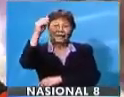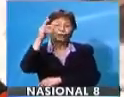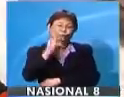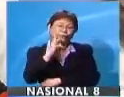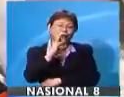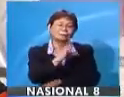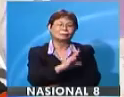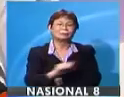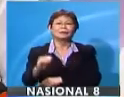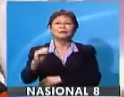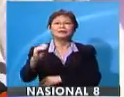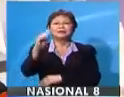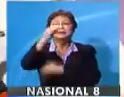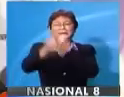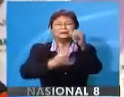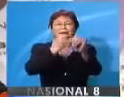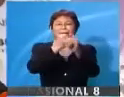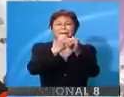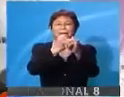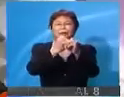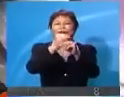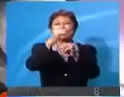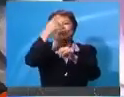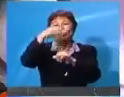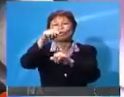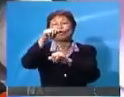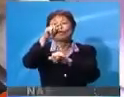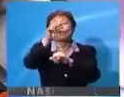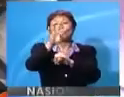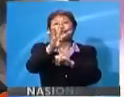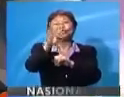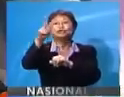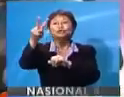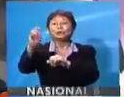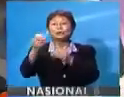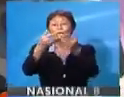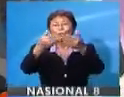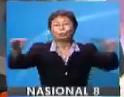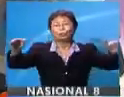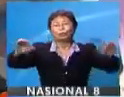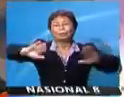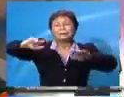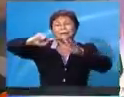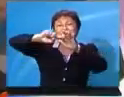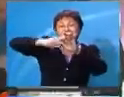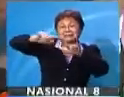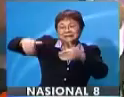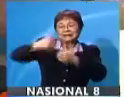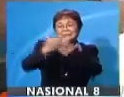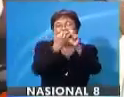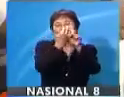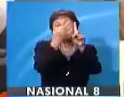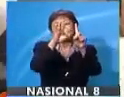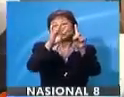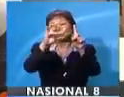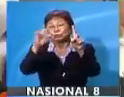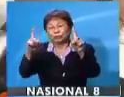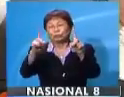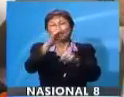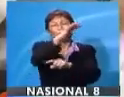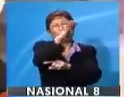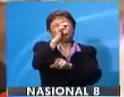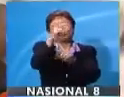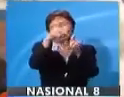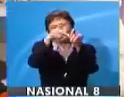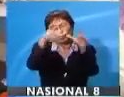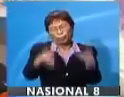Wanita dan International 420 Terbuka. Diperkenalkan sejak 1971, lebih 400